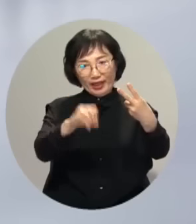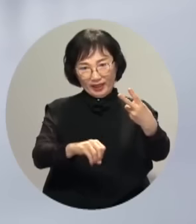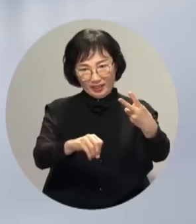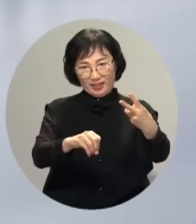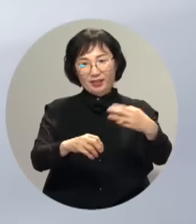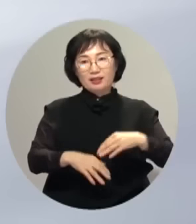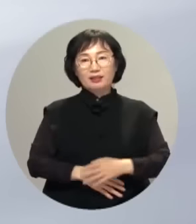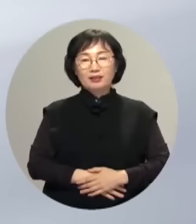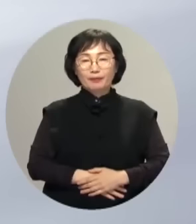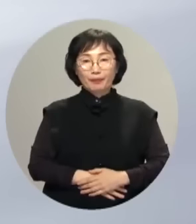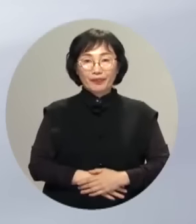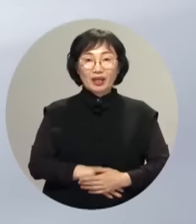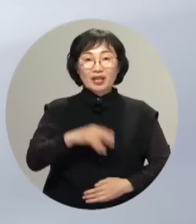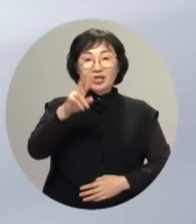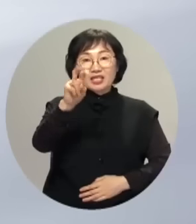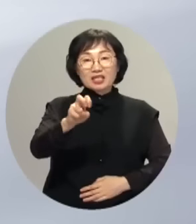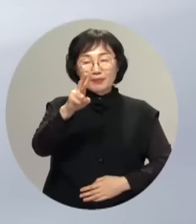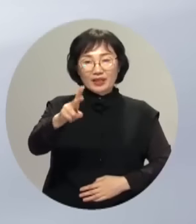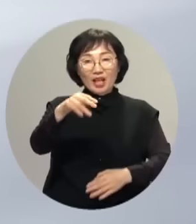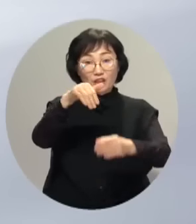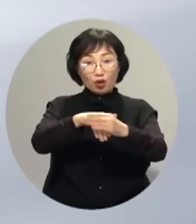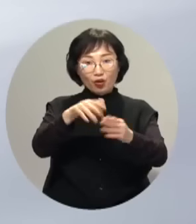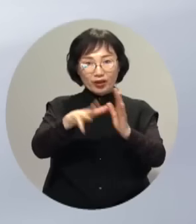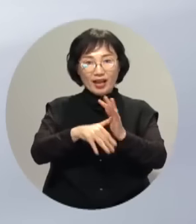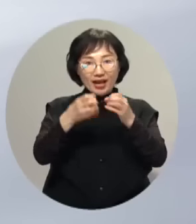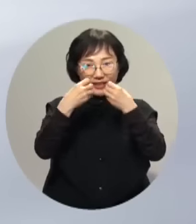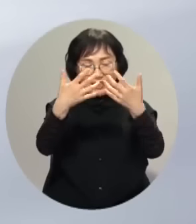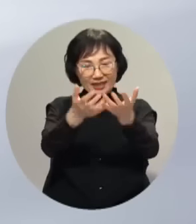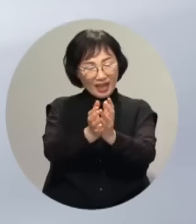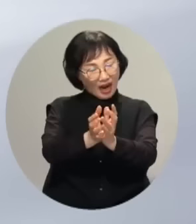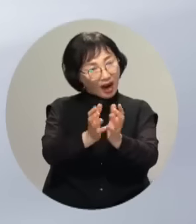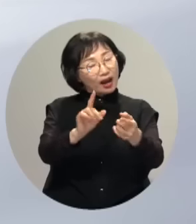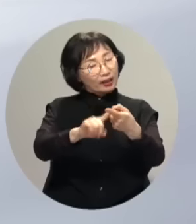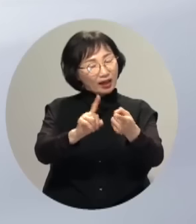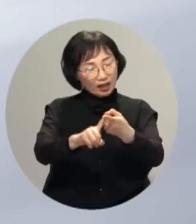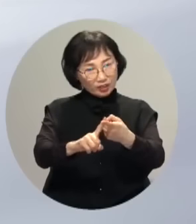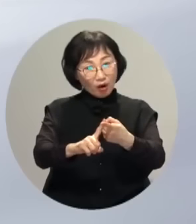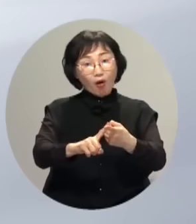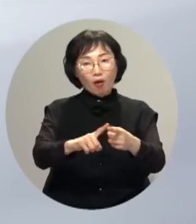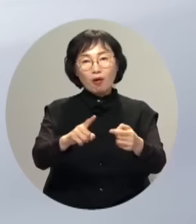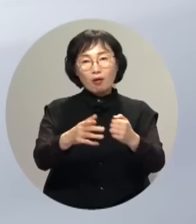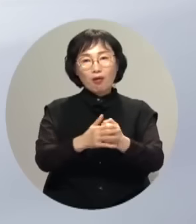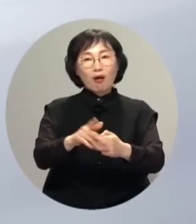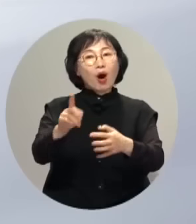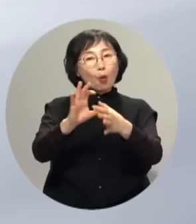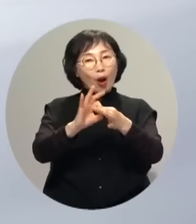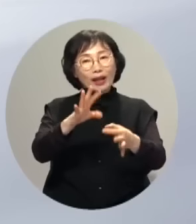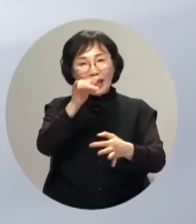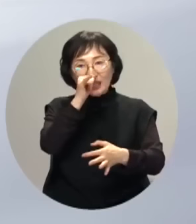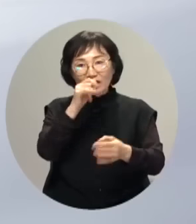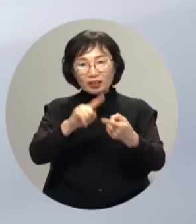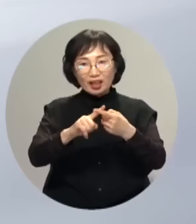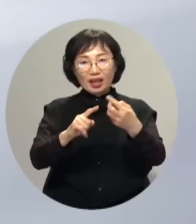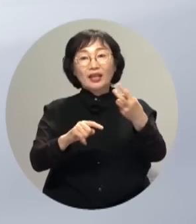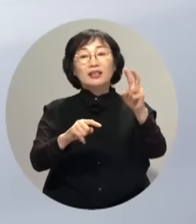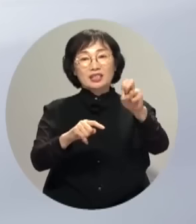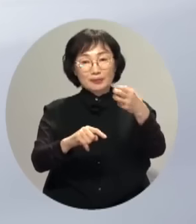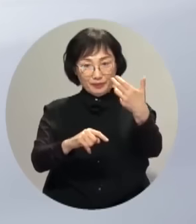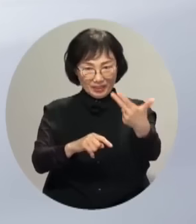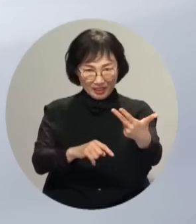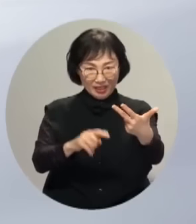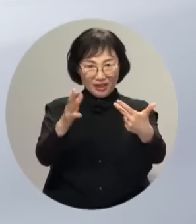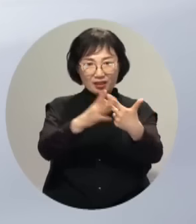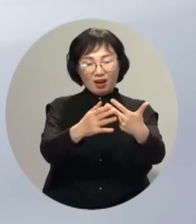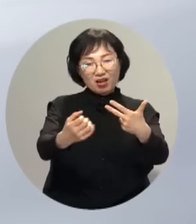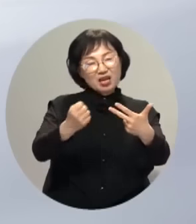있습니다 22대 총선에서 신당의 영향력을 묻는 질문에는 영향을 미치지 않을 것이라는 응답이 69%